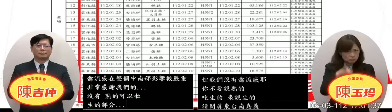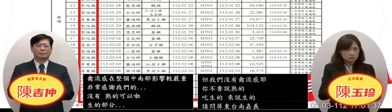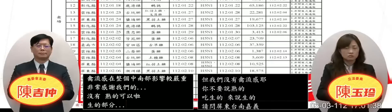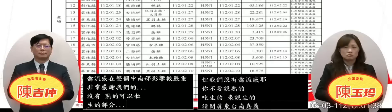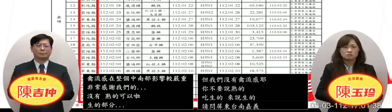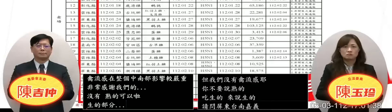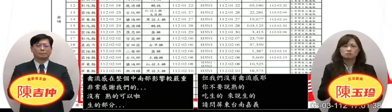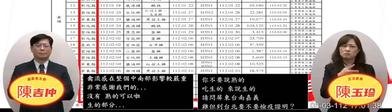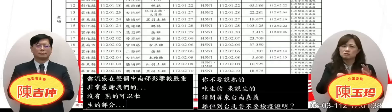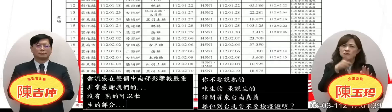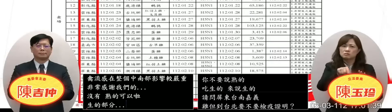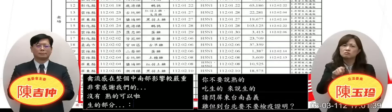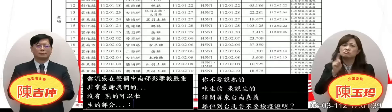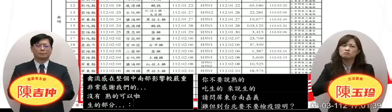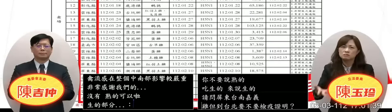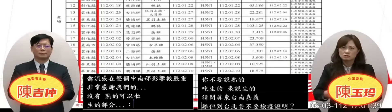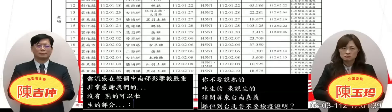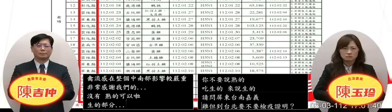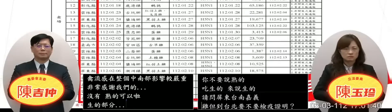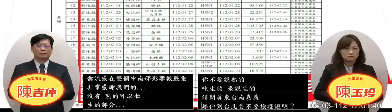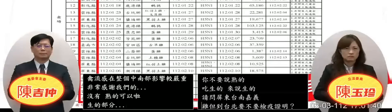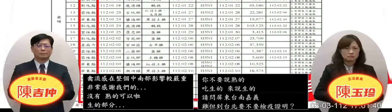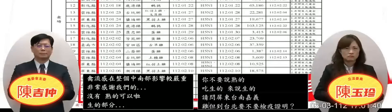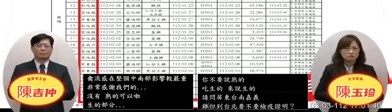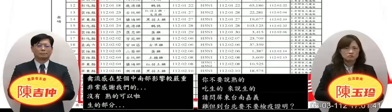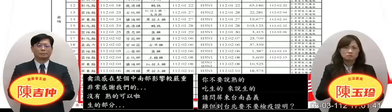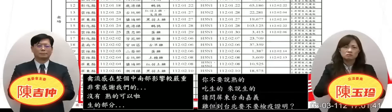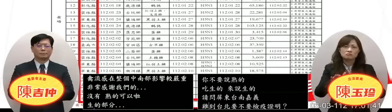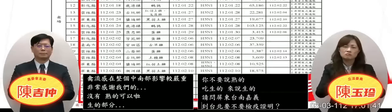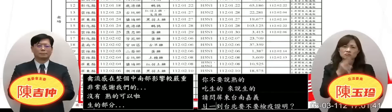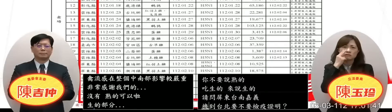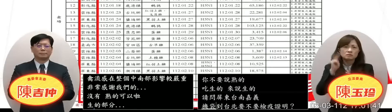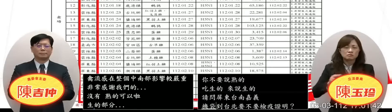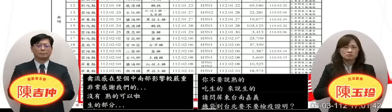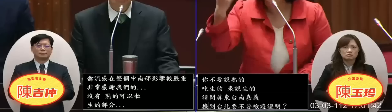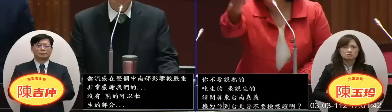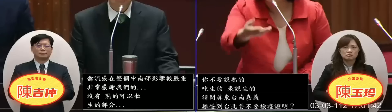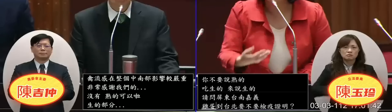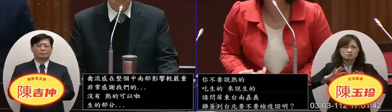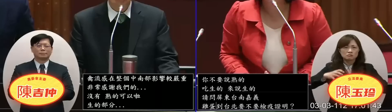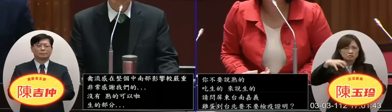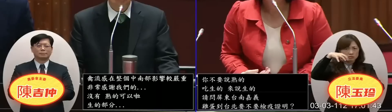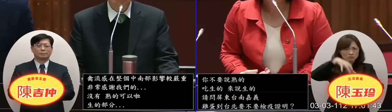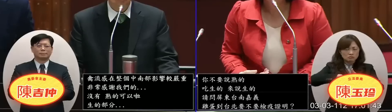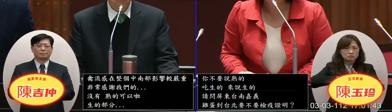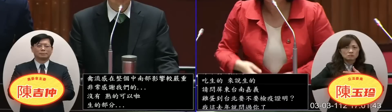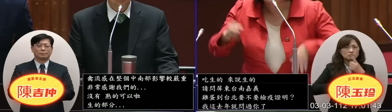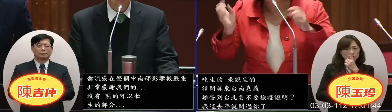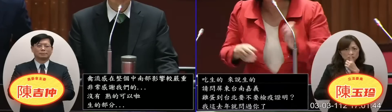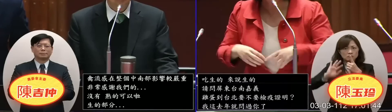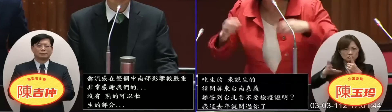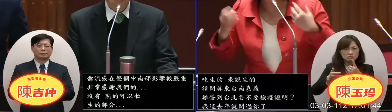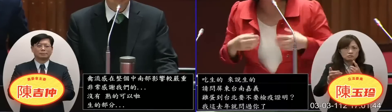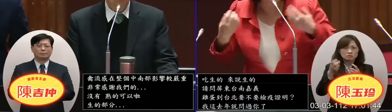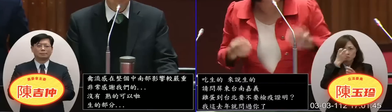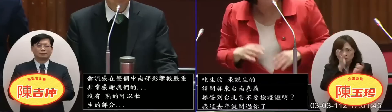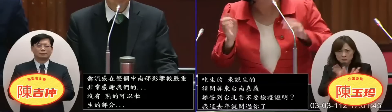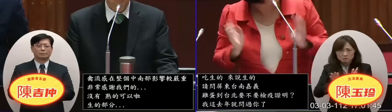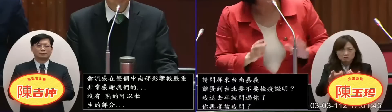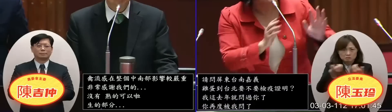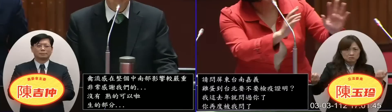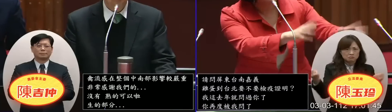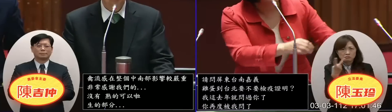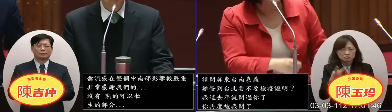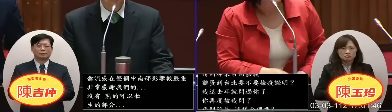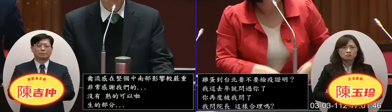这样合理吗？那样是不是做造成这种国中有国、一国两制？ 所以 对不对？人呢？正常的台